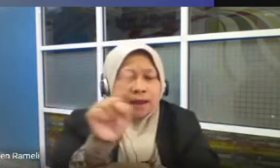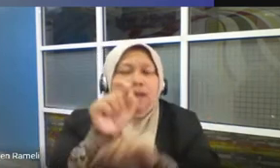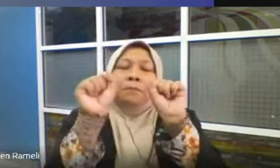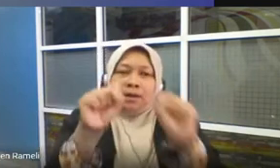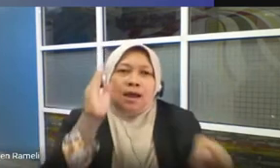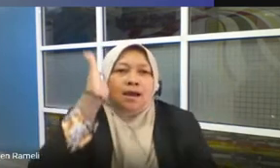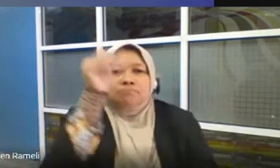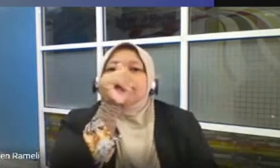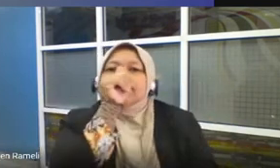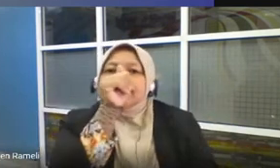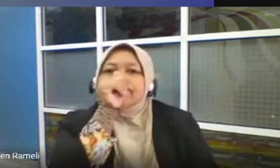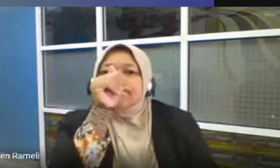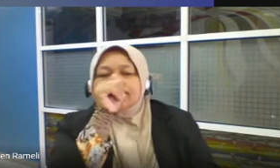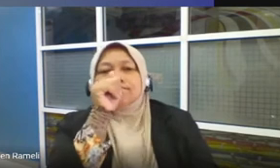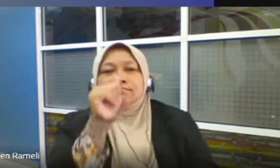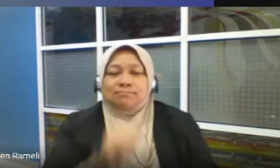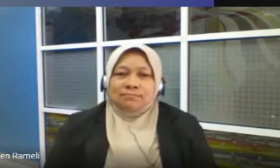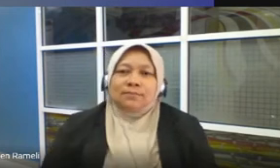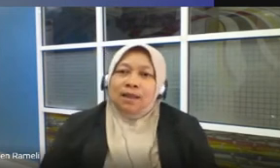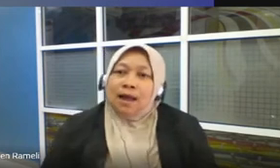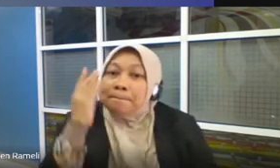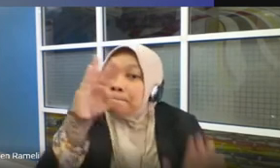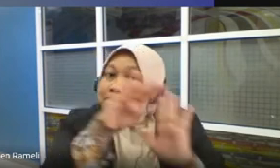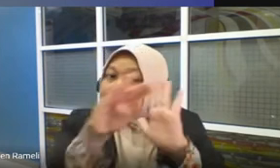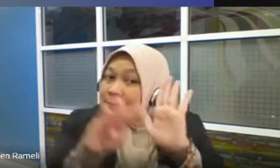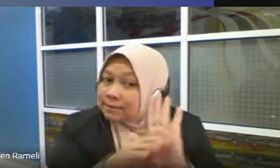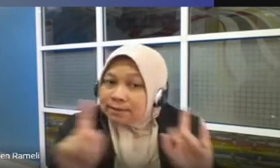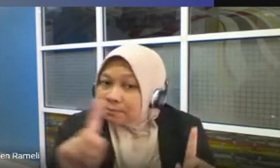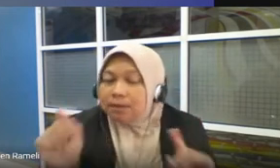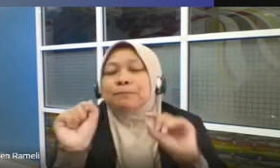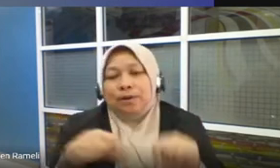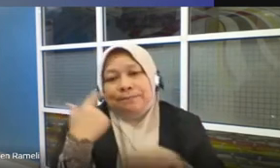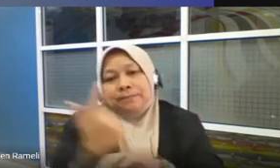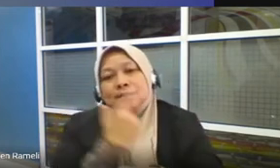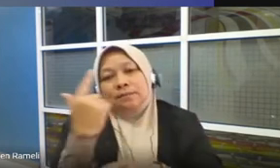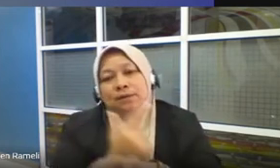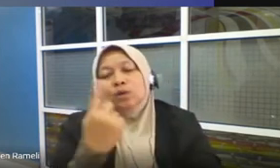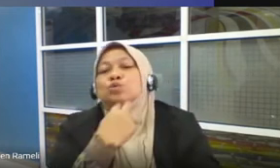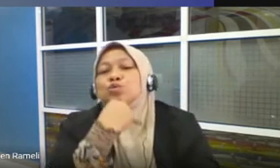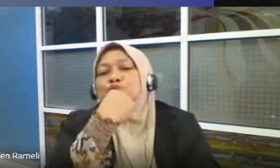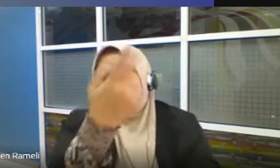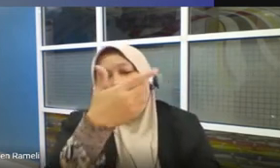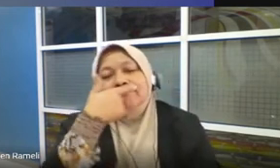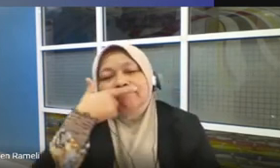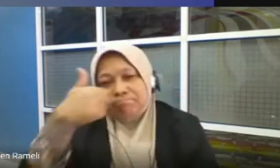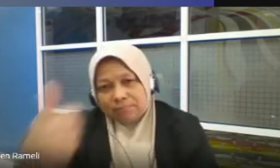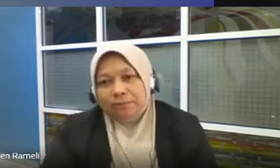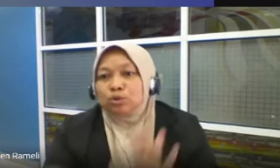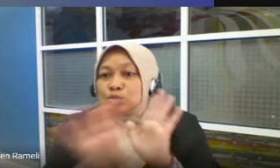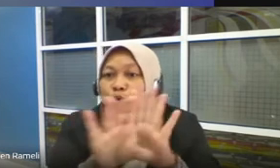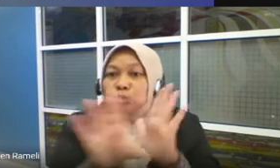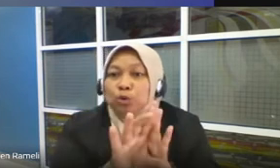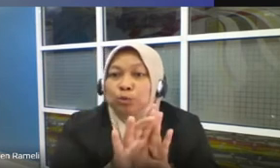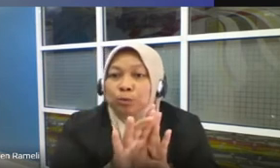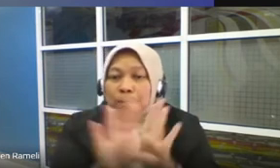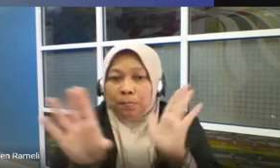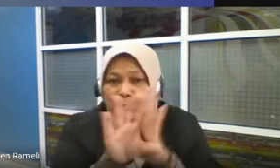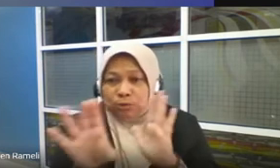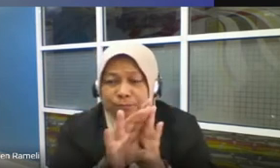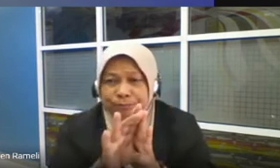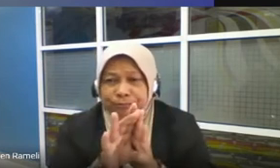di mana, di dalam acara mana, insyaAllah benda tu boleh train dan juga boleh suara sedap. Contoh saya bagi